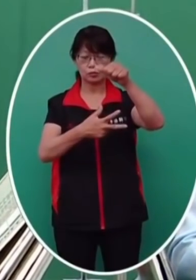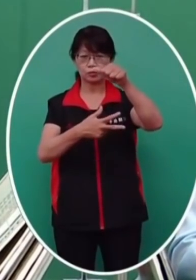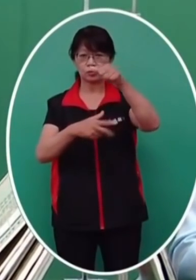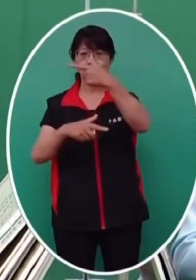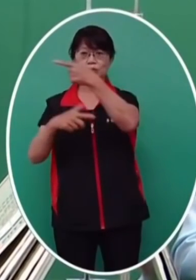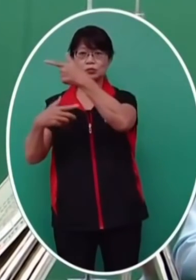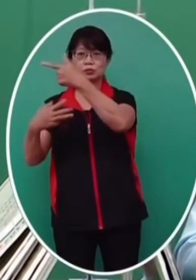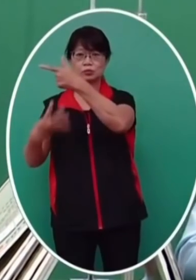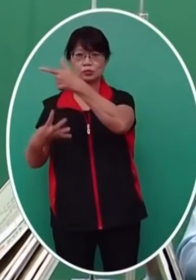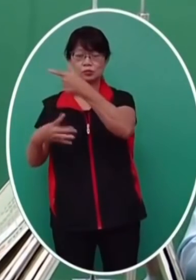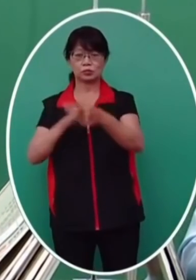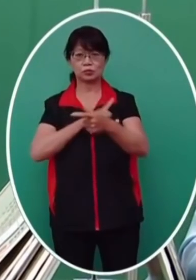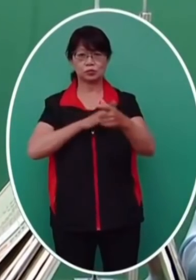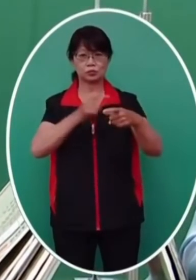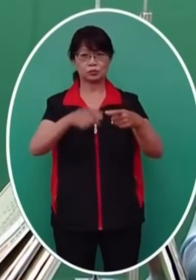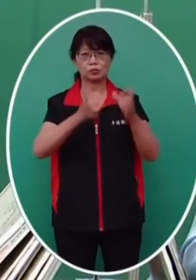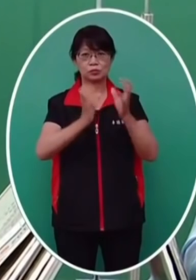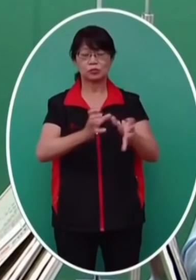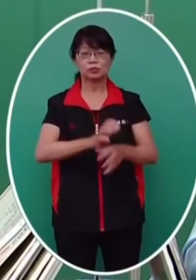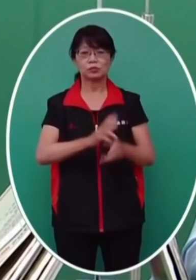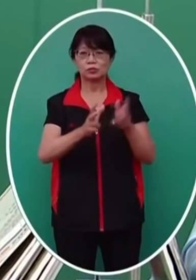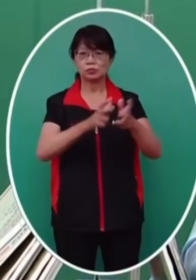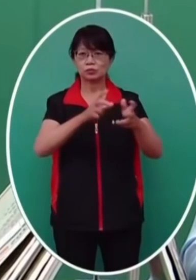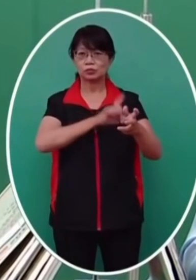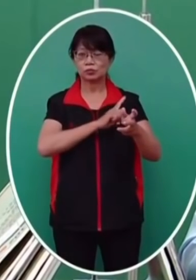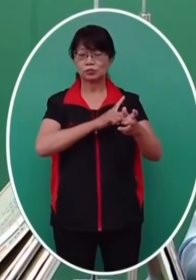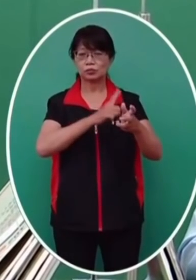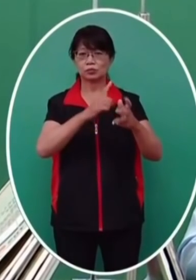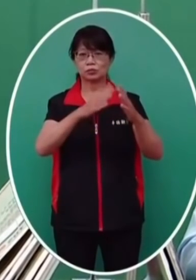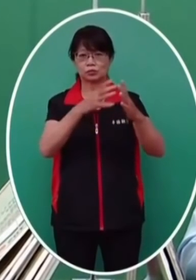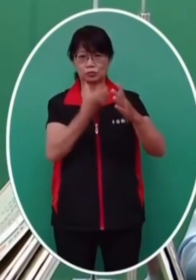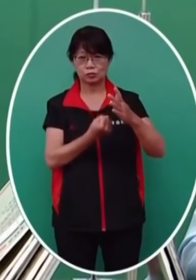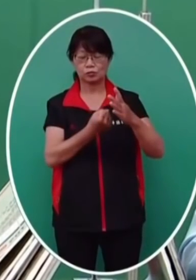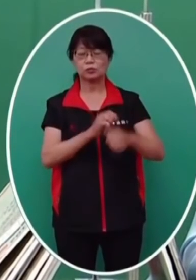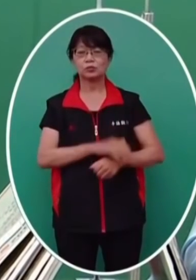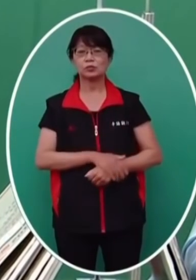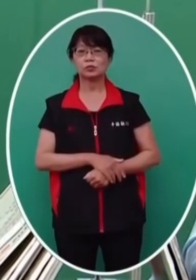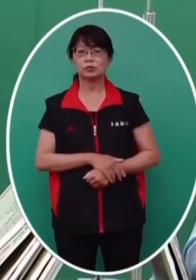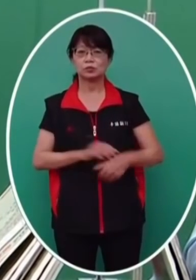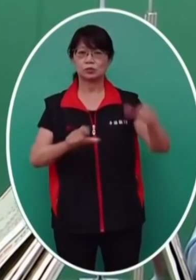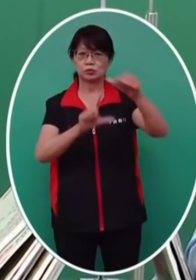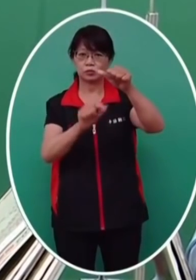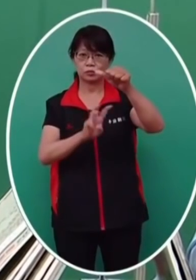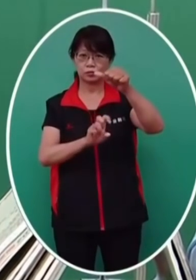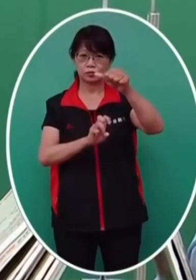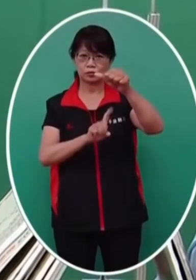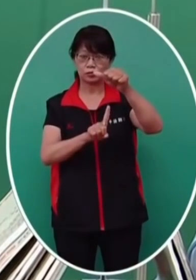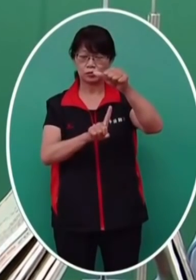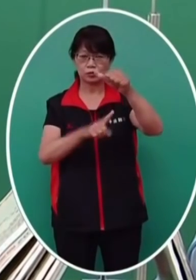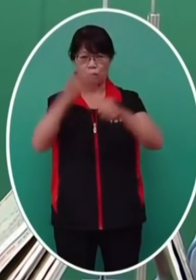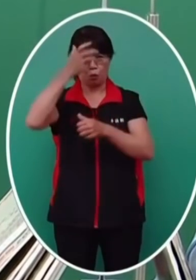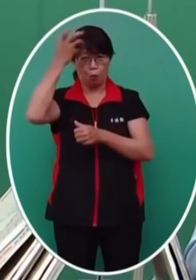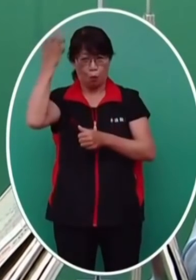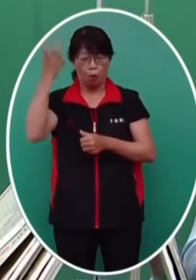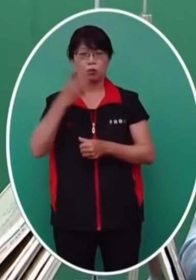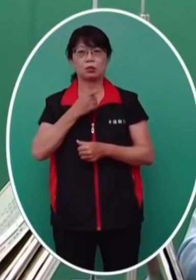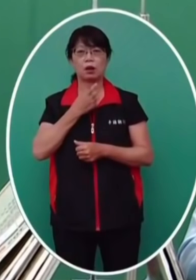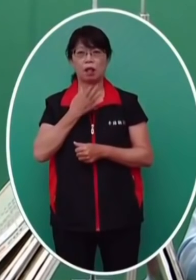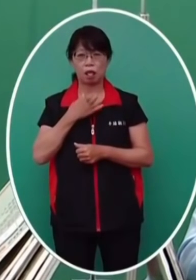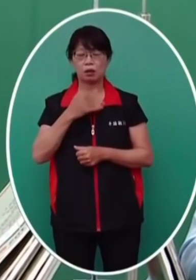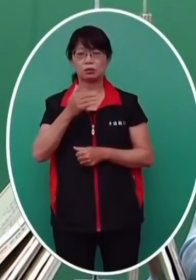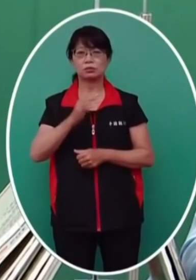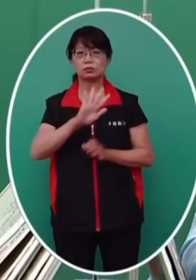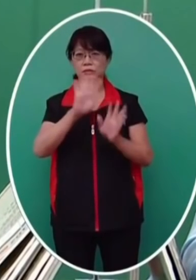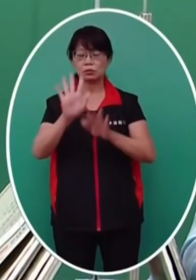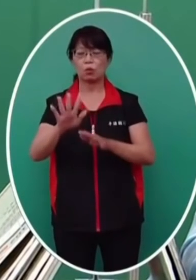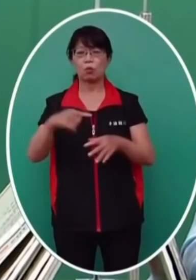5月17到6月4号，因为他是自营的工厂哈，所以大部分时间在待在自宅或自营工厂。5月31号出现发烧、喉咙干的一个